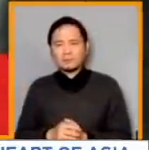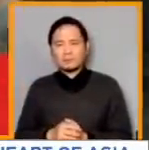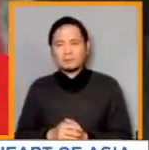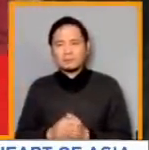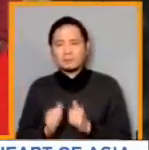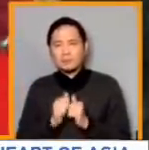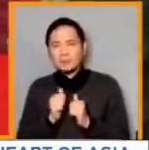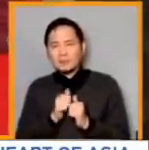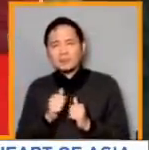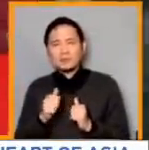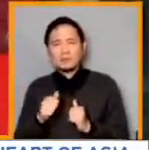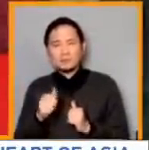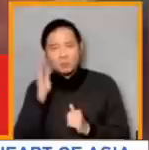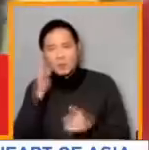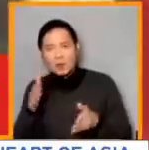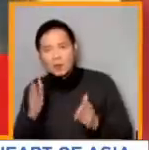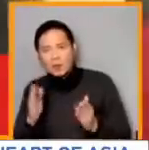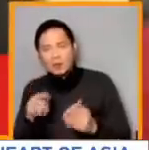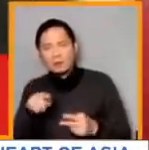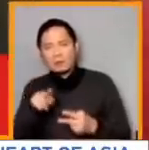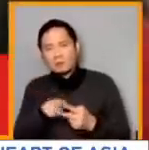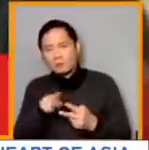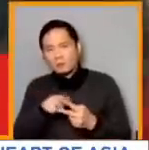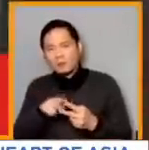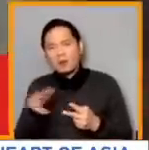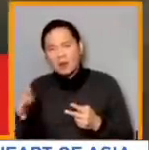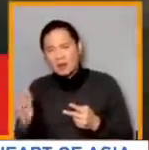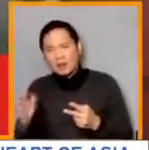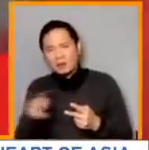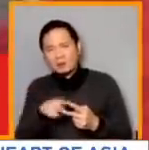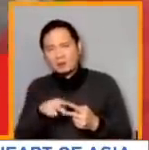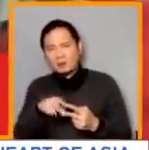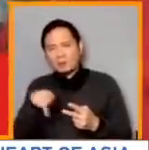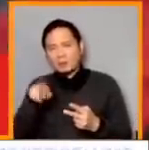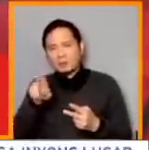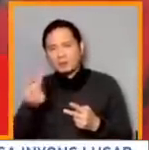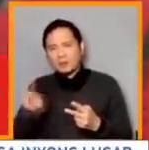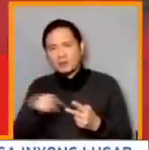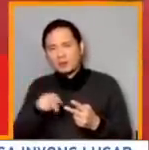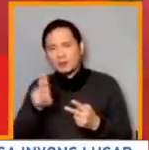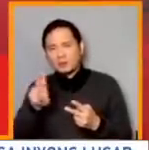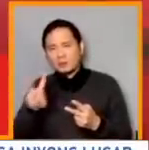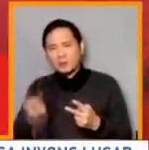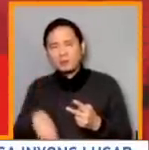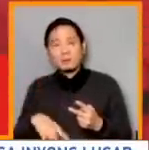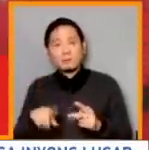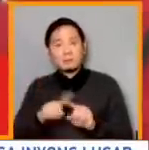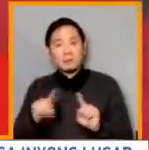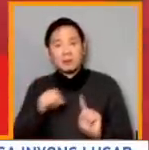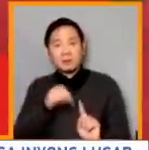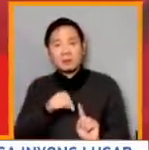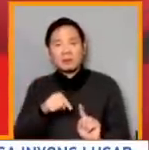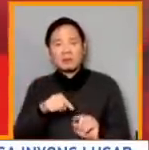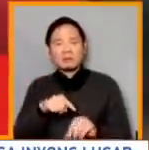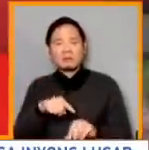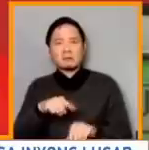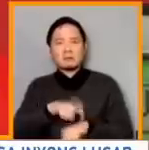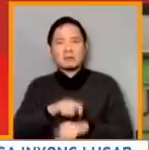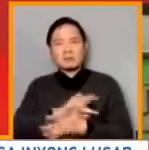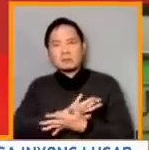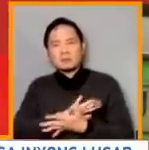saka UB. Pero dahil sa nangyari nga pandemic, hindi na tuloy-tuloy. Pero meron ng